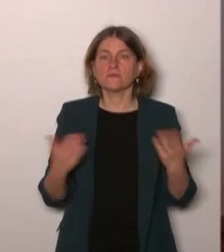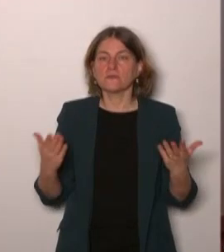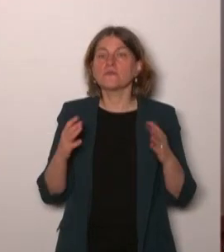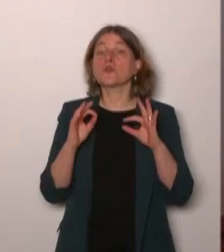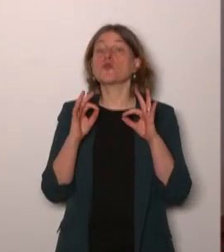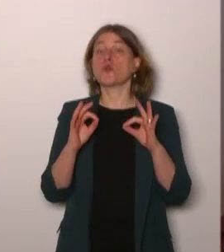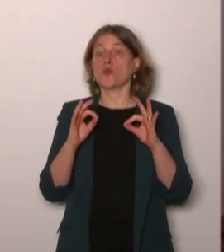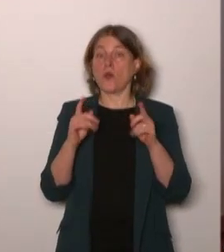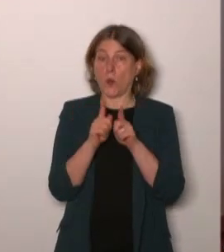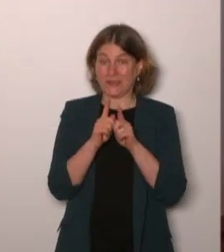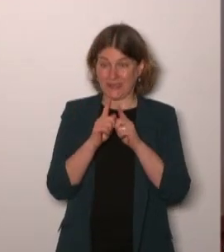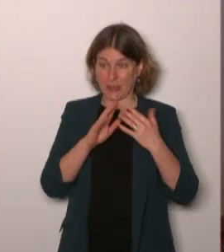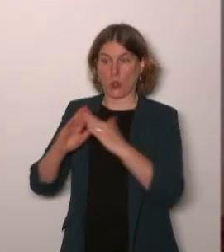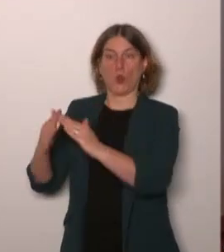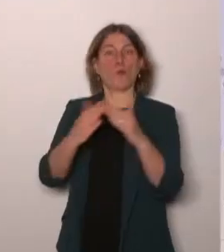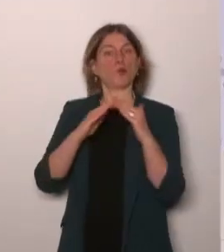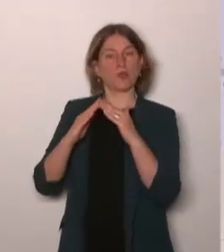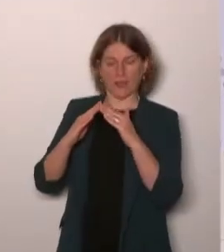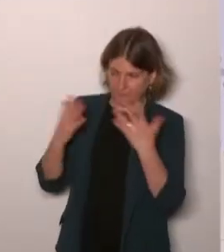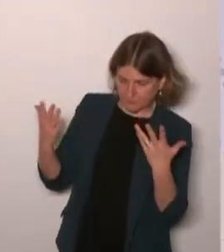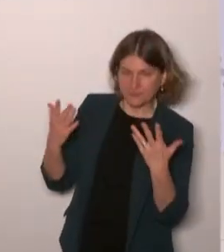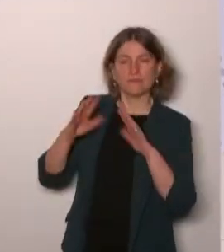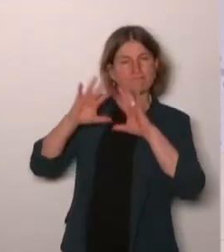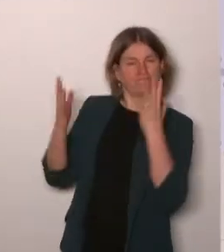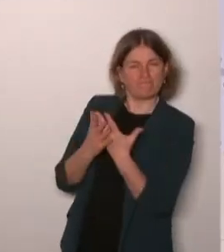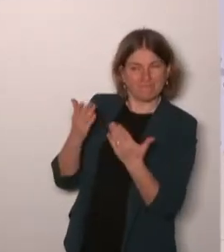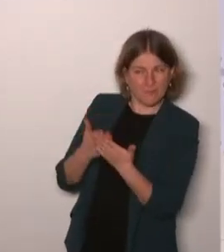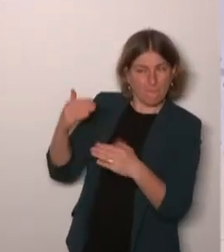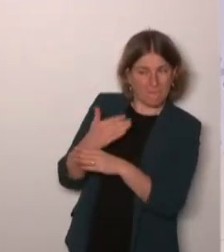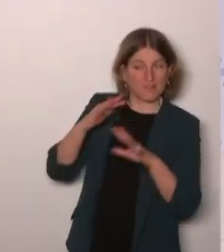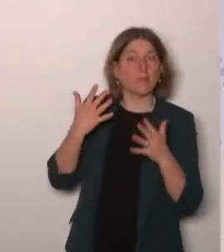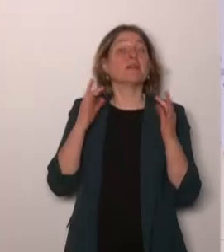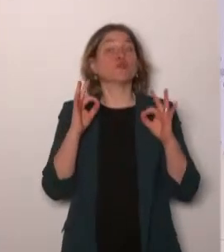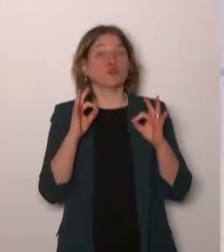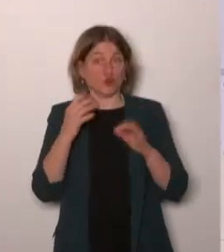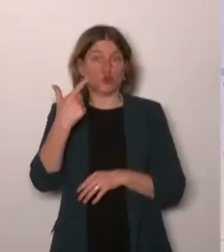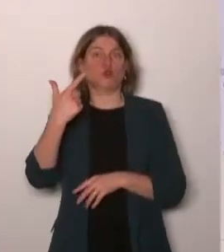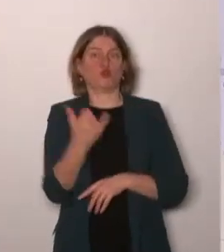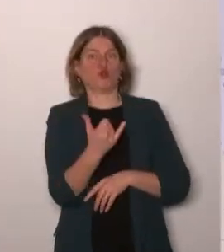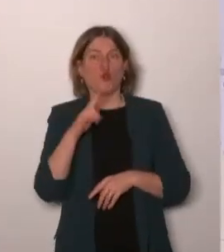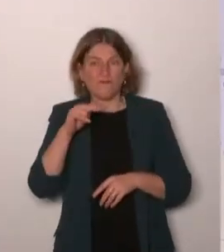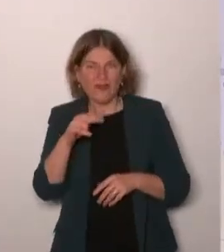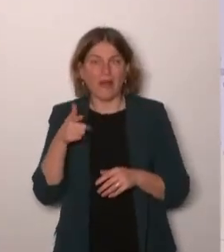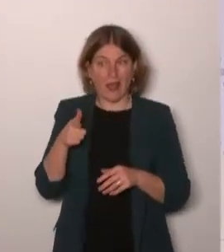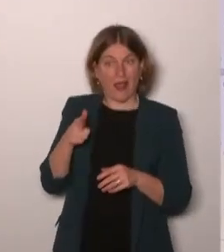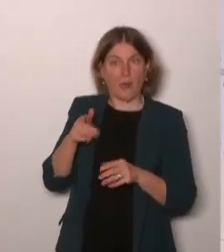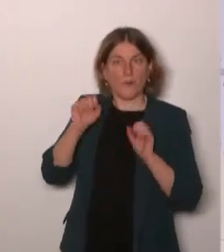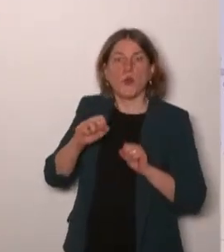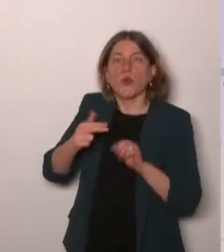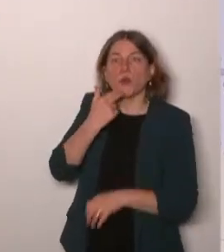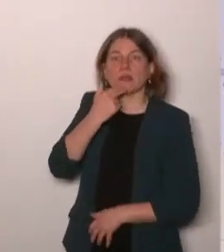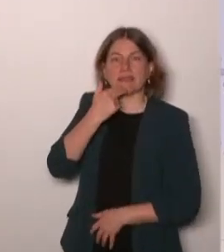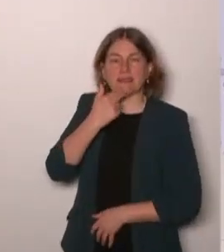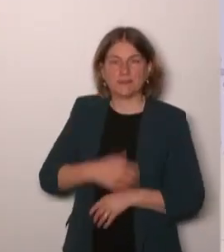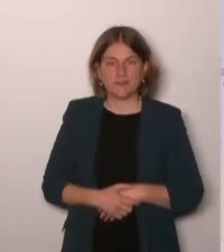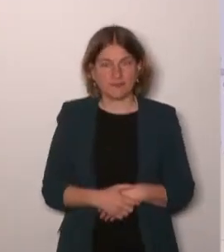La dimension communautaire sur ces différents aspects, on va le voir tout au long de ces deux jours, devient un levier nécessaire, devient un levier incontournable.